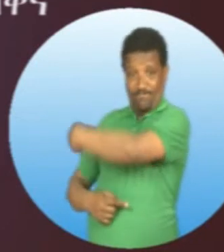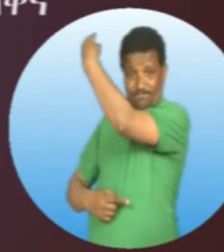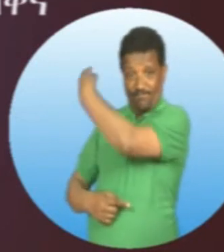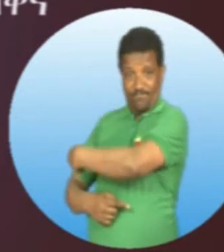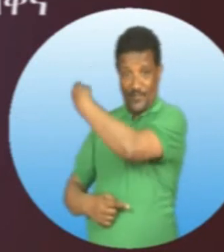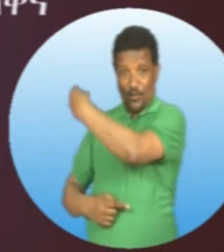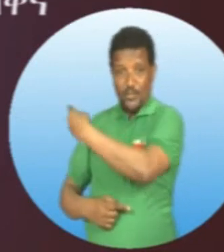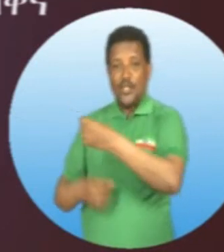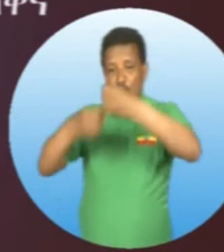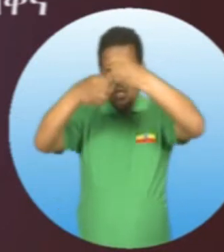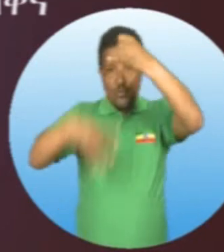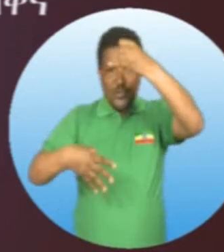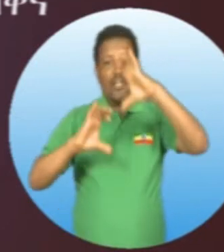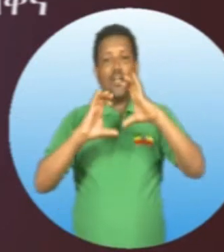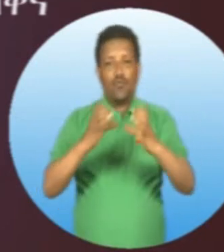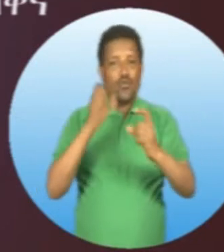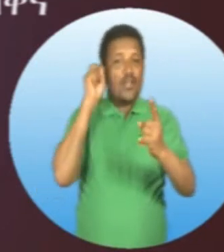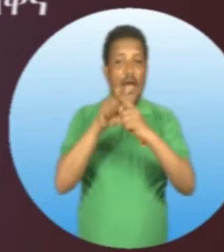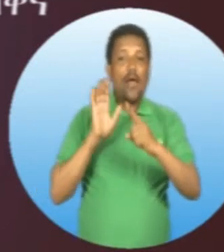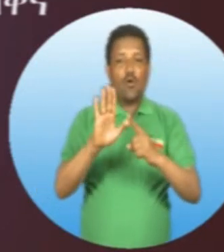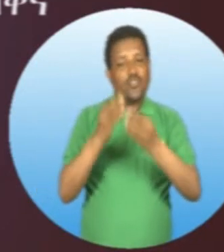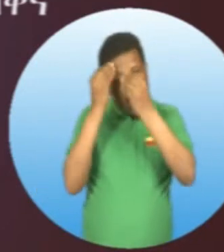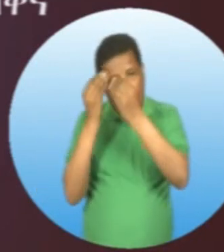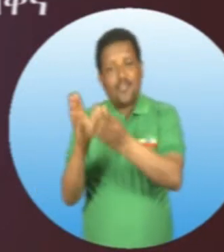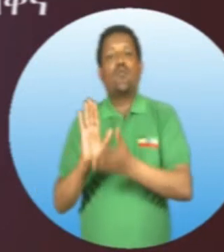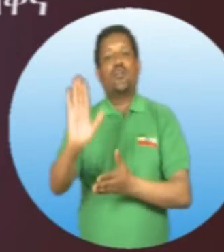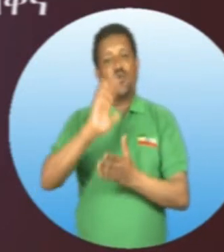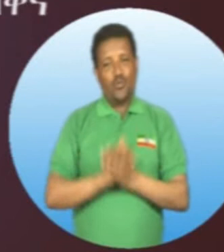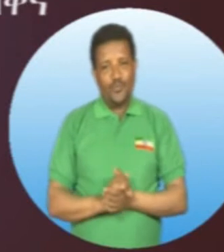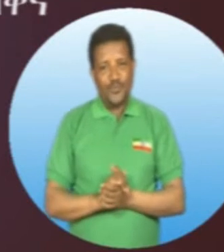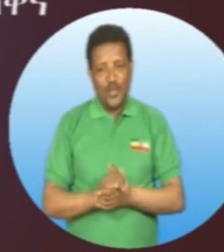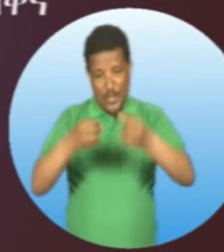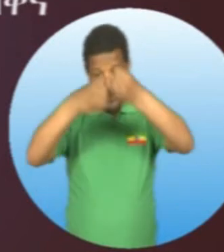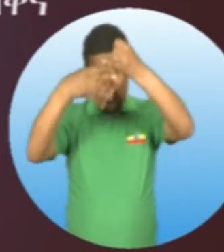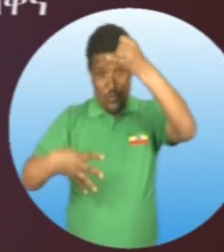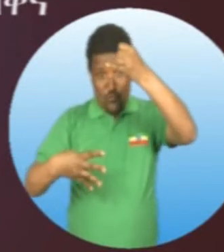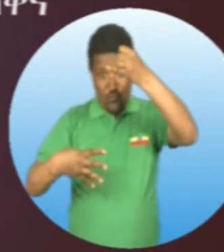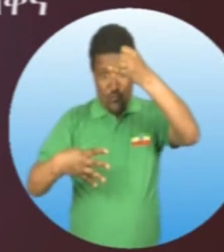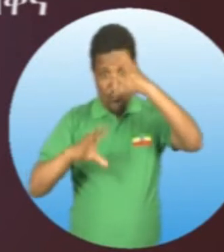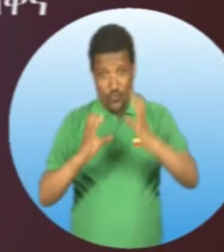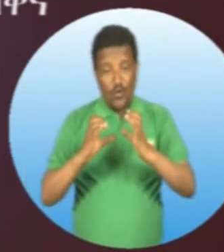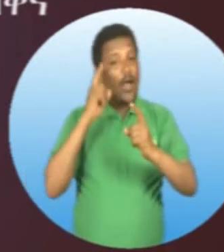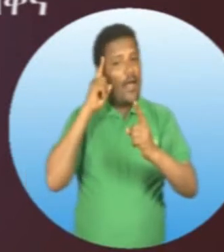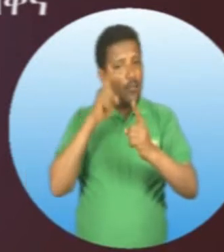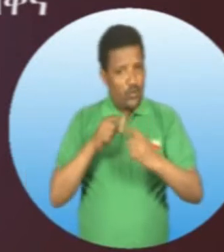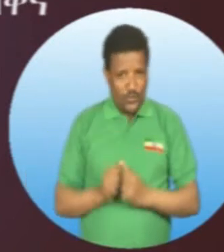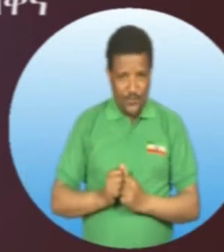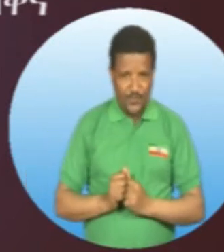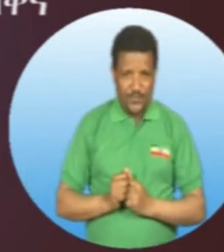የምትመለከቱትን የንዑስ ክፍሉን ዓላማዎች አሳውቃችኋለሁ። የንዑስ ክፍሉ